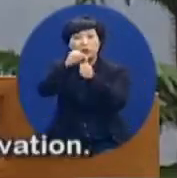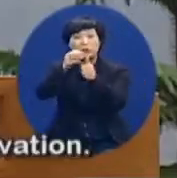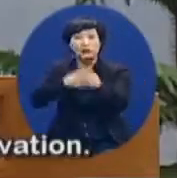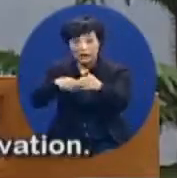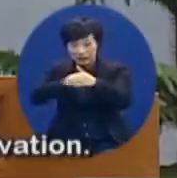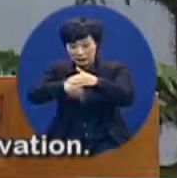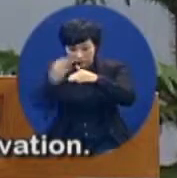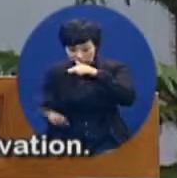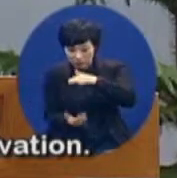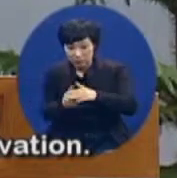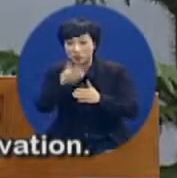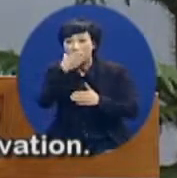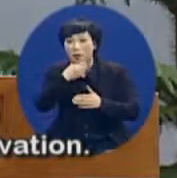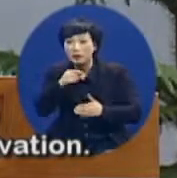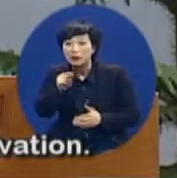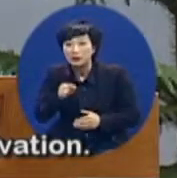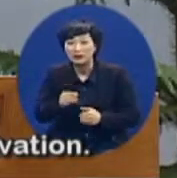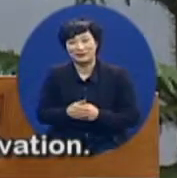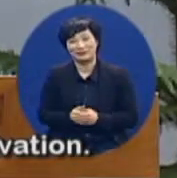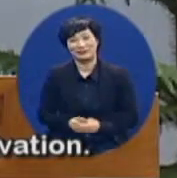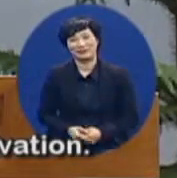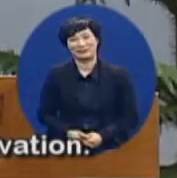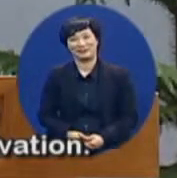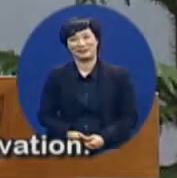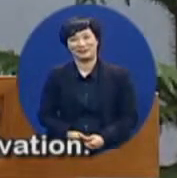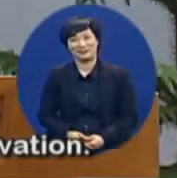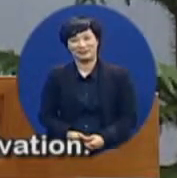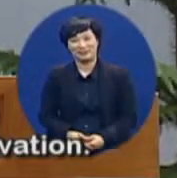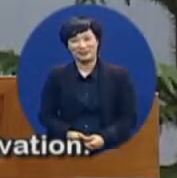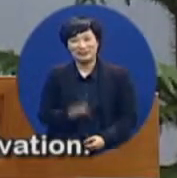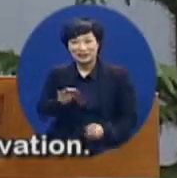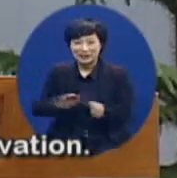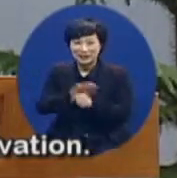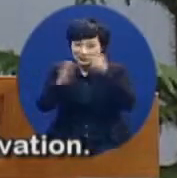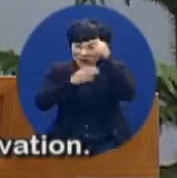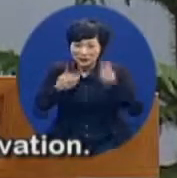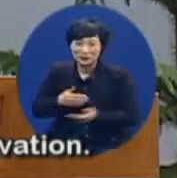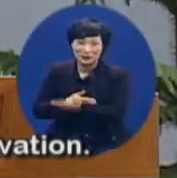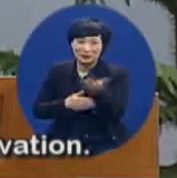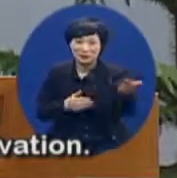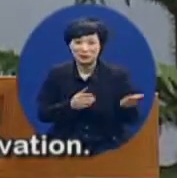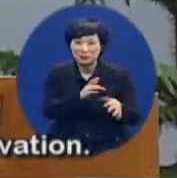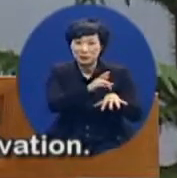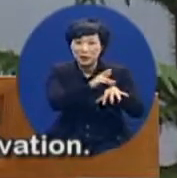축복 아멘 사랑하는 여러분 마귀는